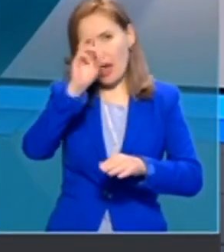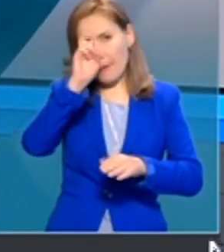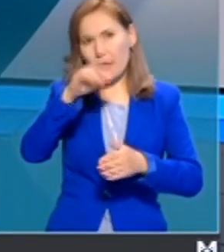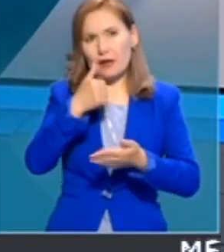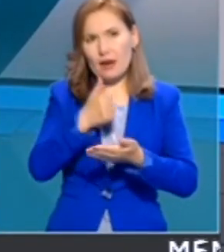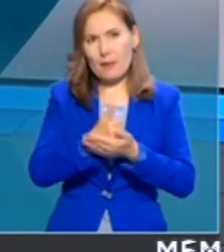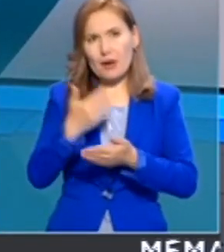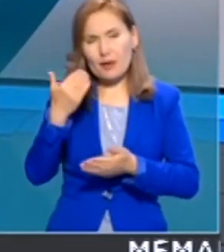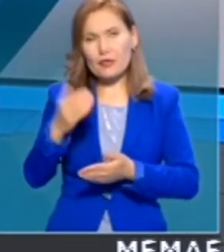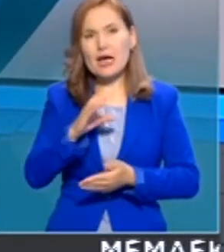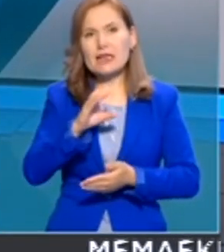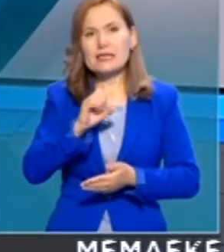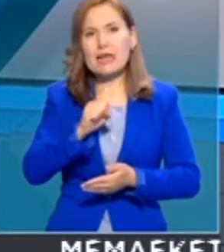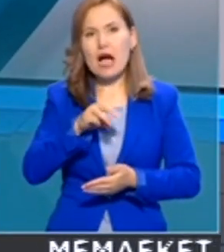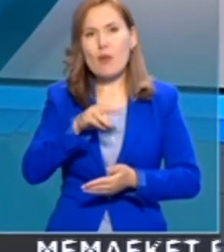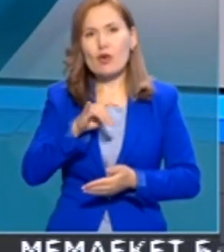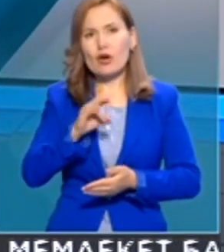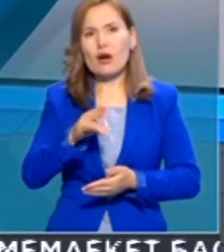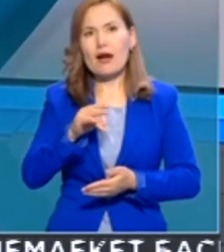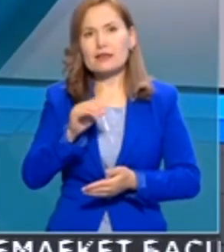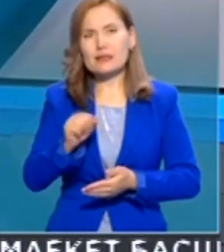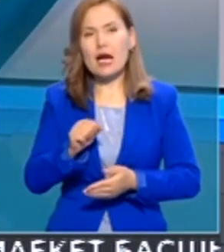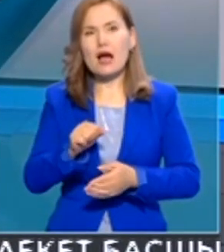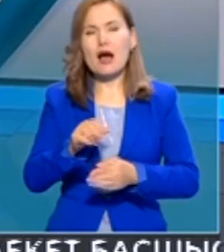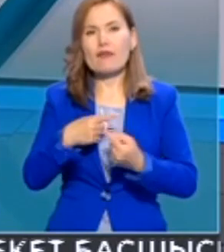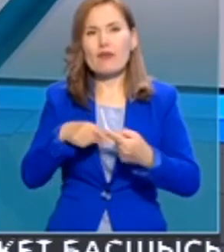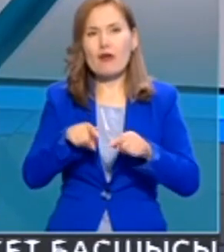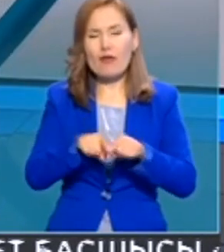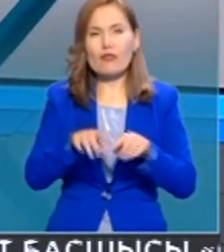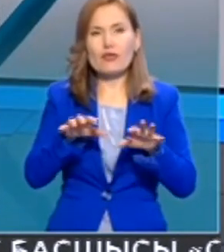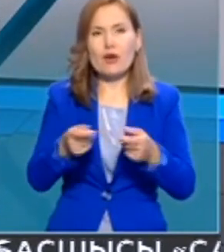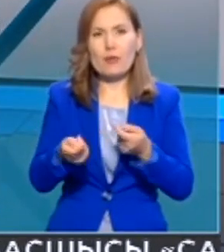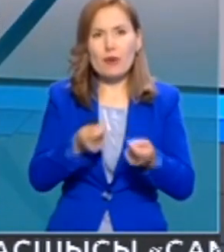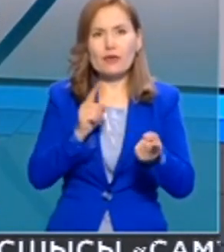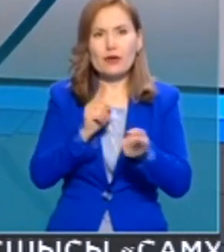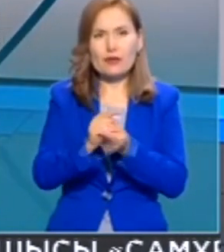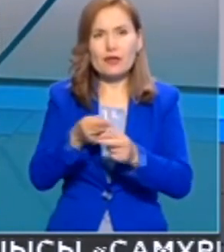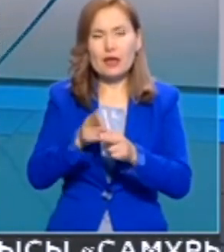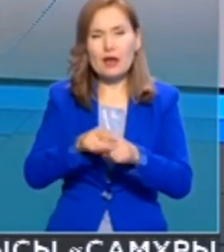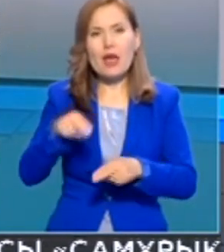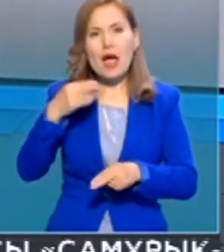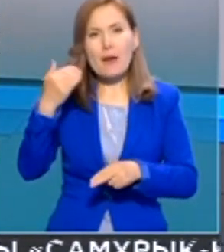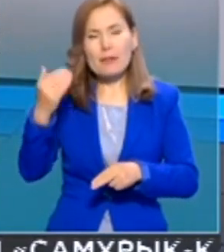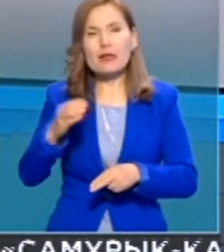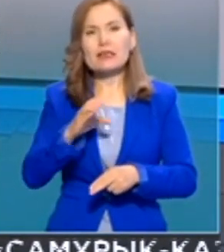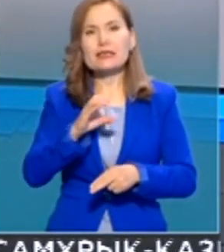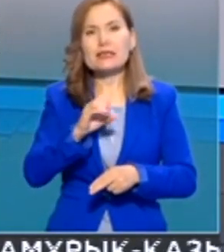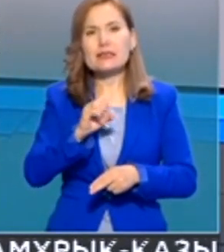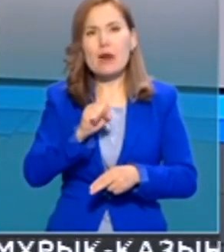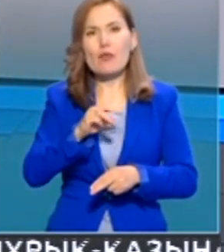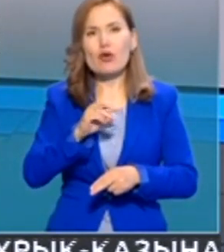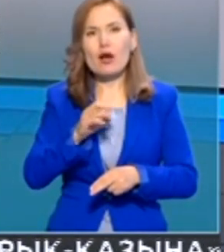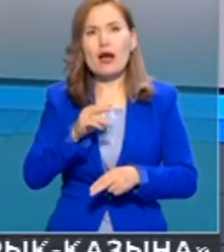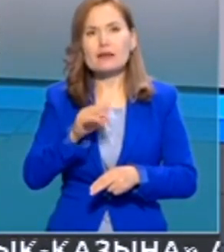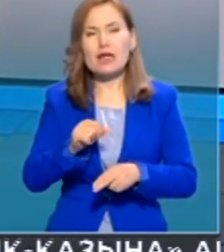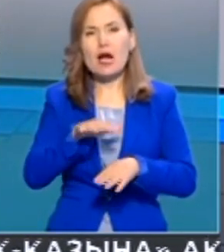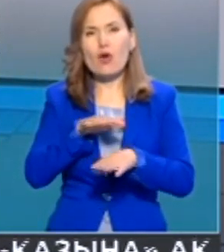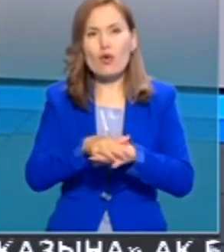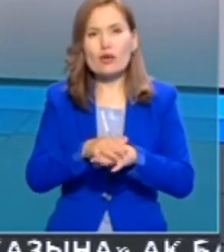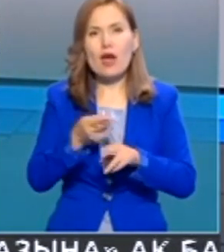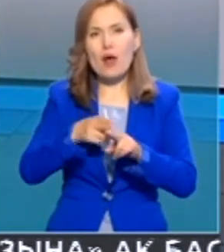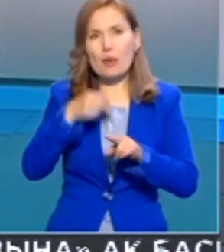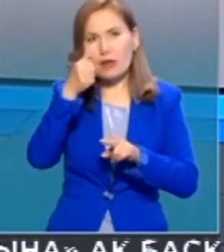Мемлекет басшысы Самұрық-қазына акционерлік қоғамының басқарма төрағасын қабылдады. Алмас Адам Сәтқалиев президентке Самұрық-қазына қорының биылғы 4 айда